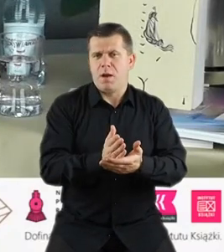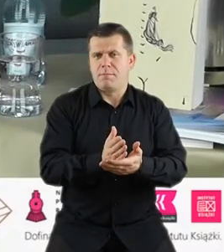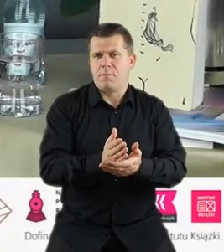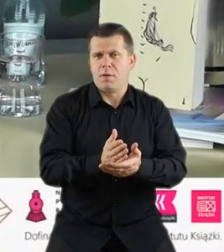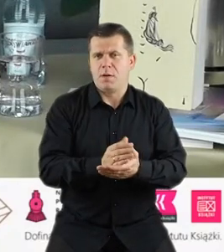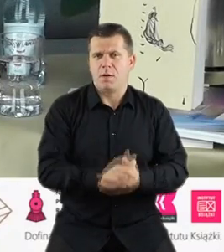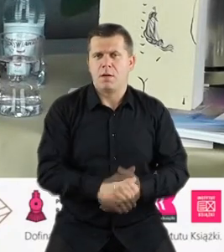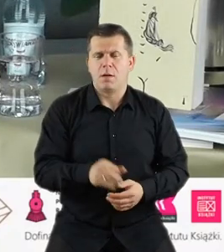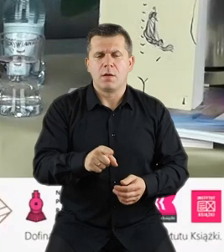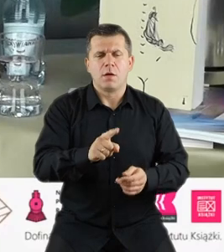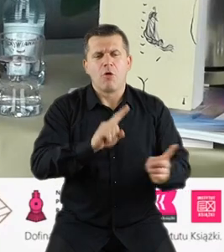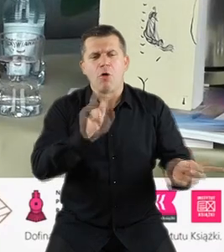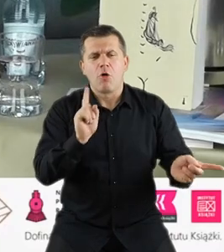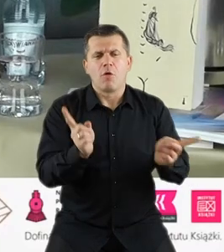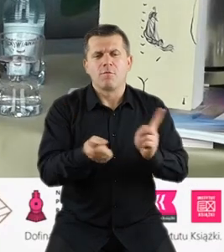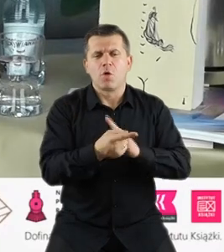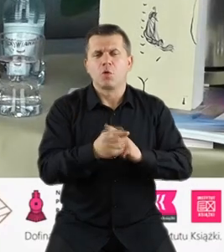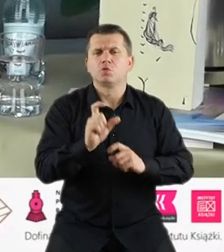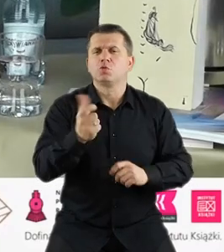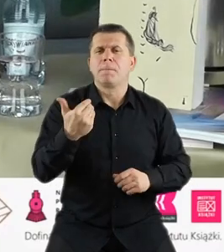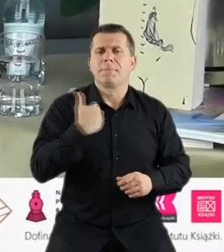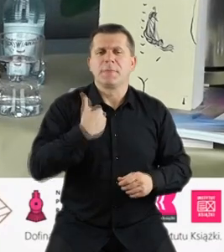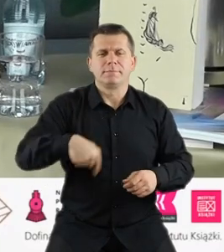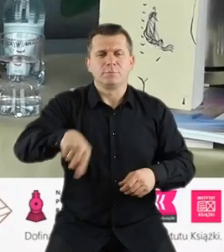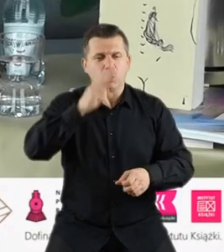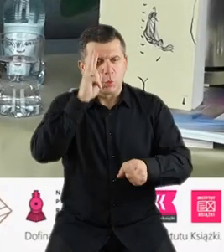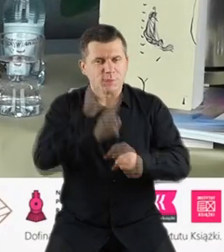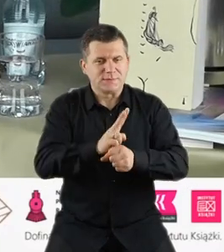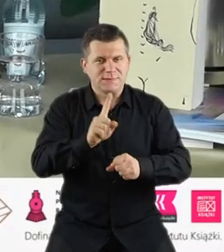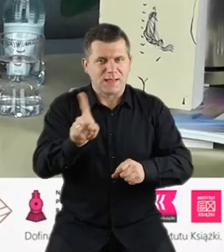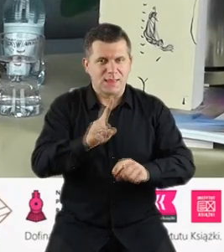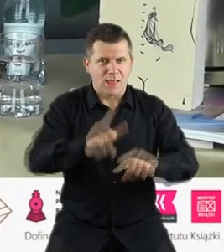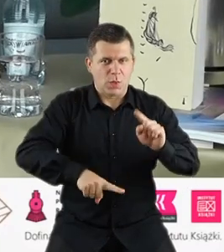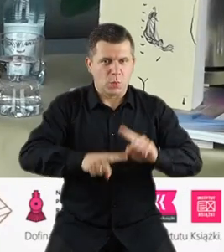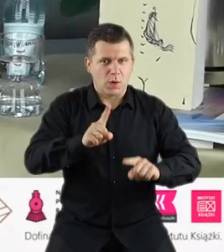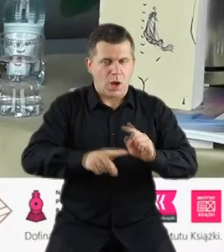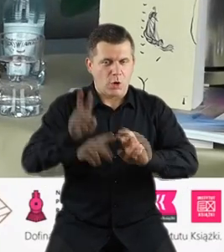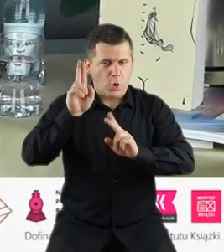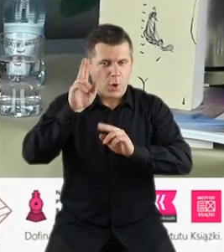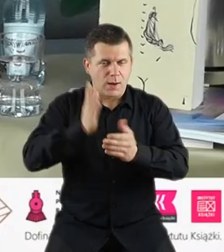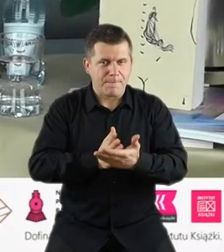Rzeczywiście glob jest tam odwrócony w stosunku do tego, co my uznajemy za naturalną